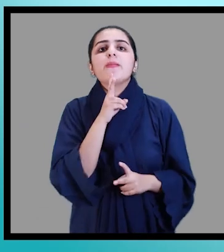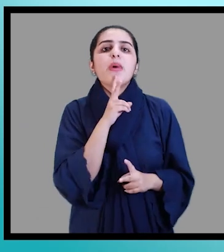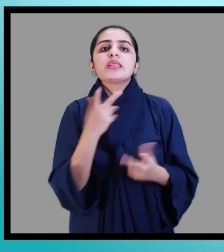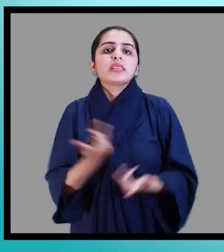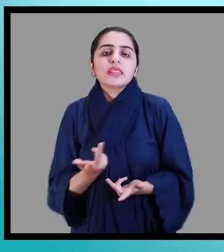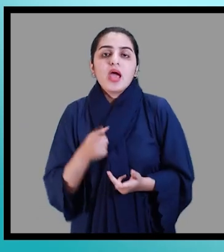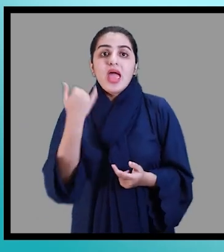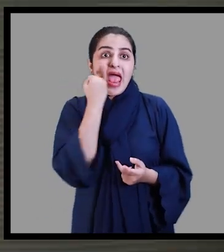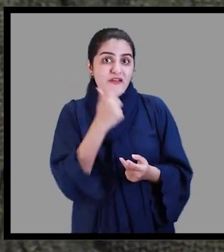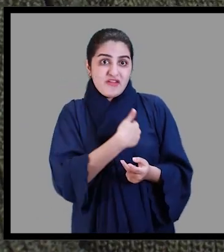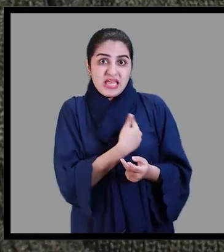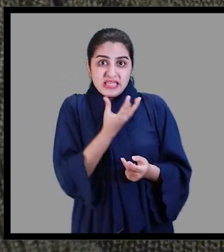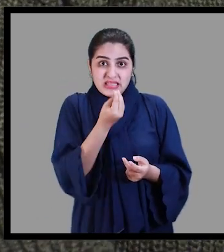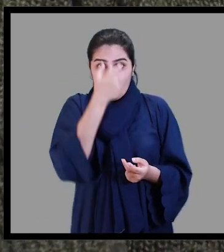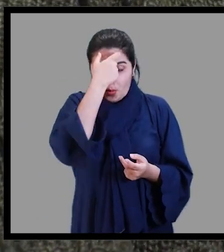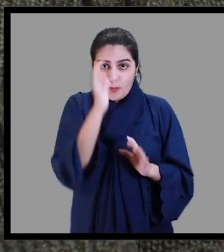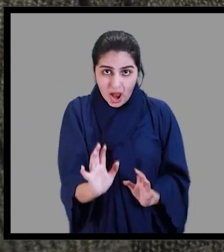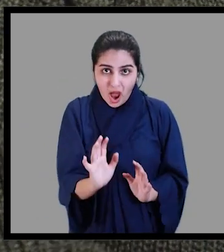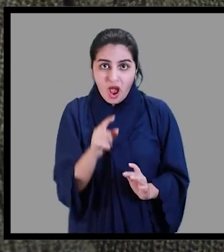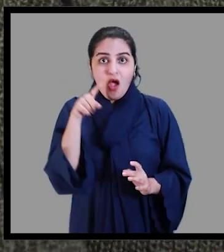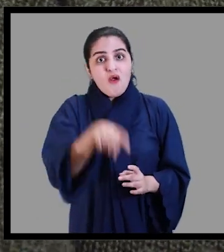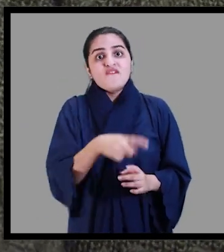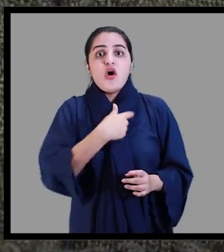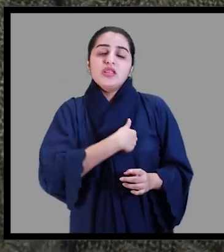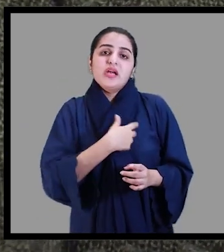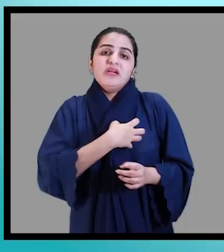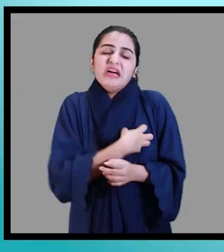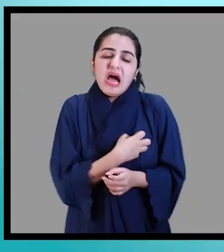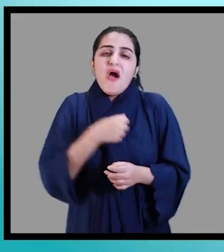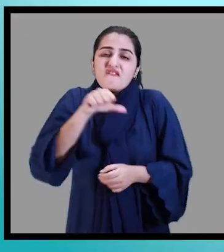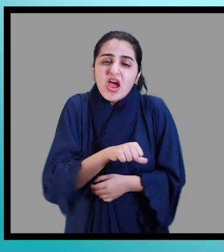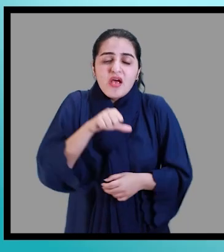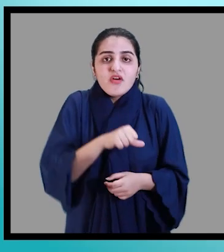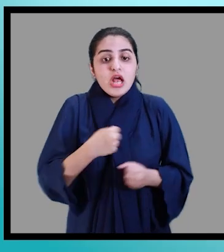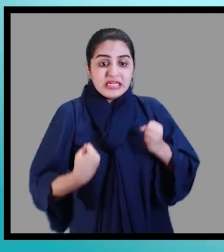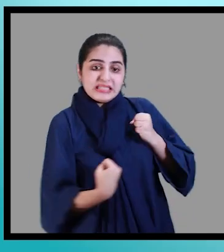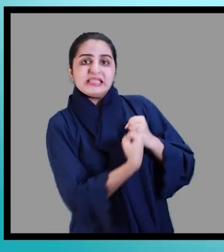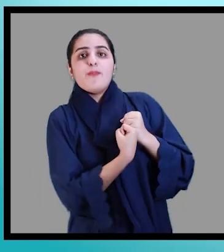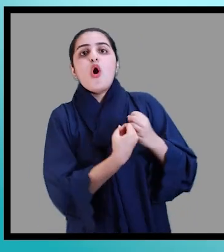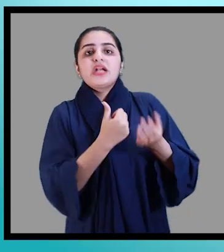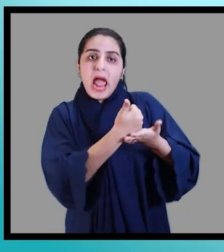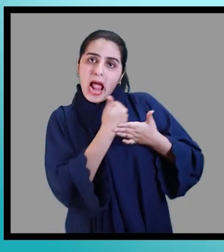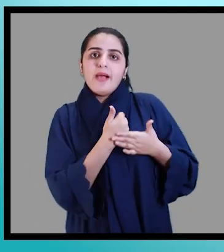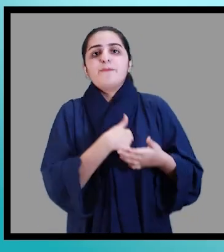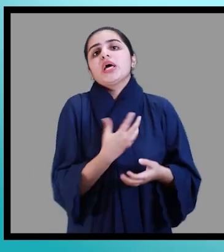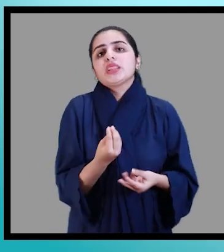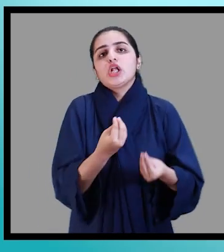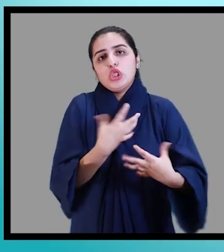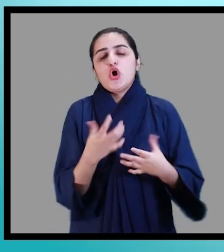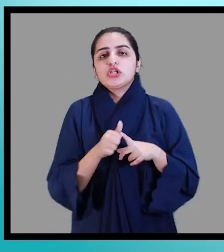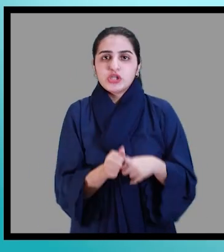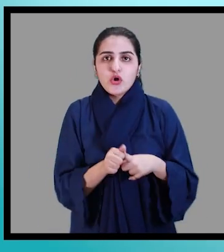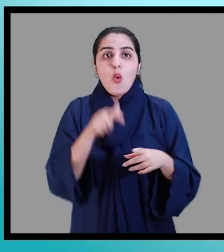अगर हार्ट फेलियर है तो दिल मुसलसल फेल होता रहेगा और हमें उसको सपोर्ट करना पड़ेगा, उसको हेल्प करनी पड़ेगी